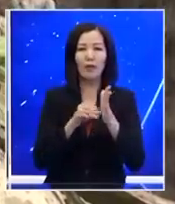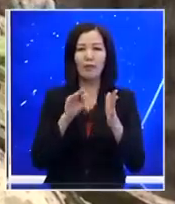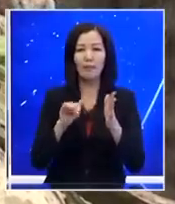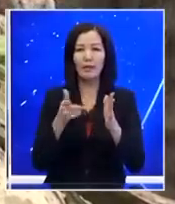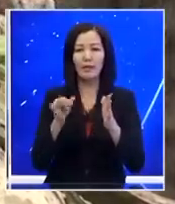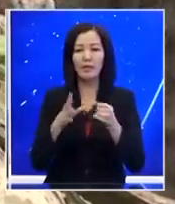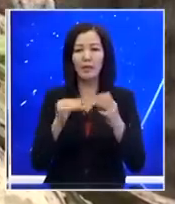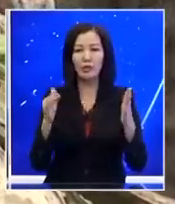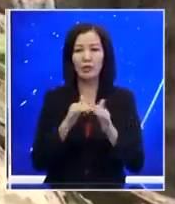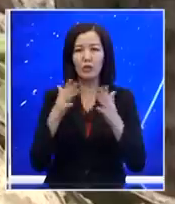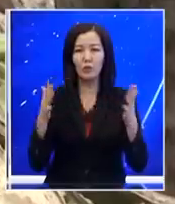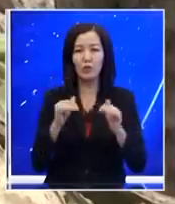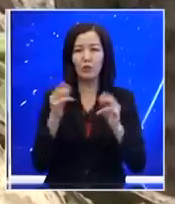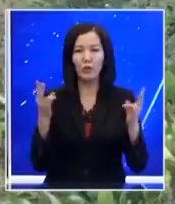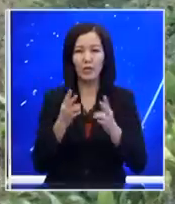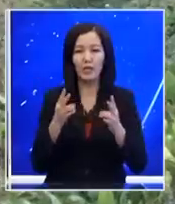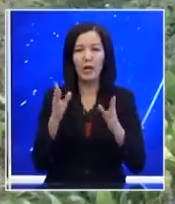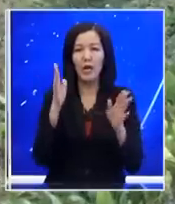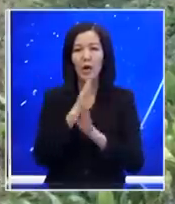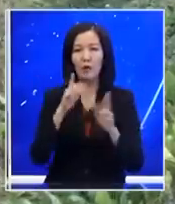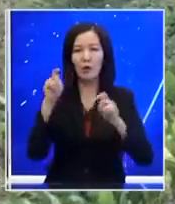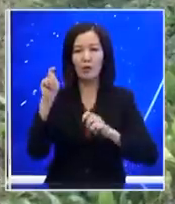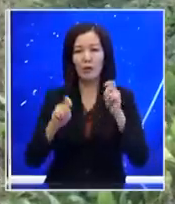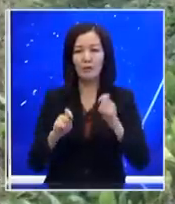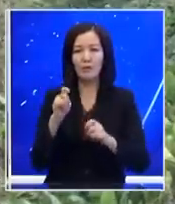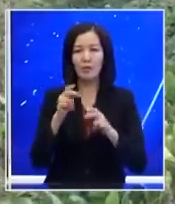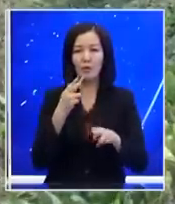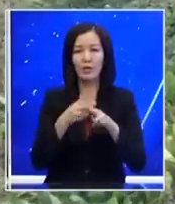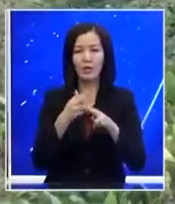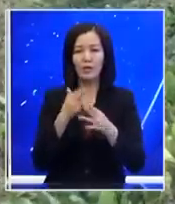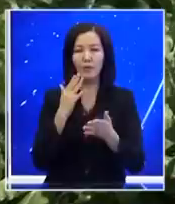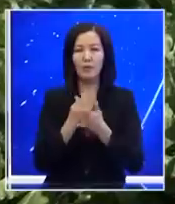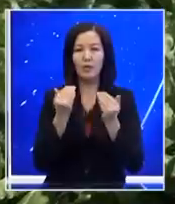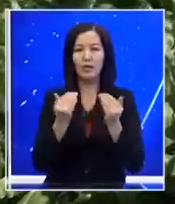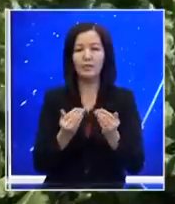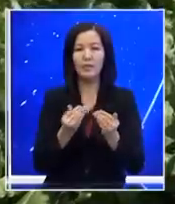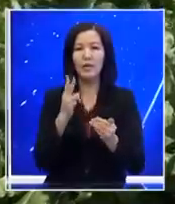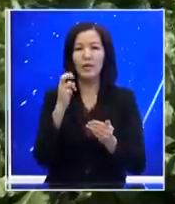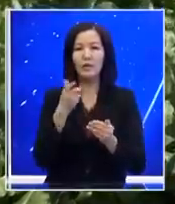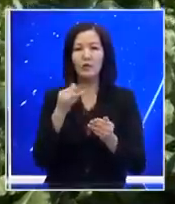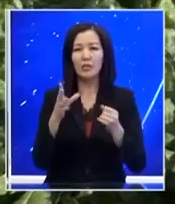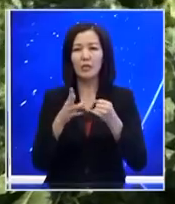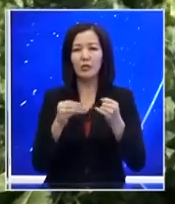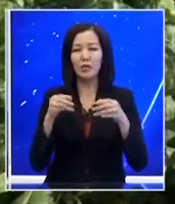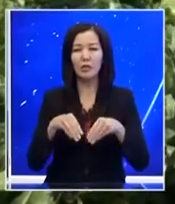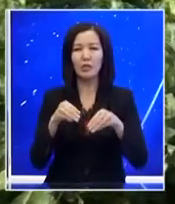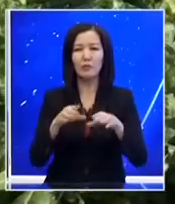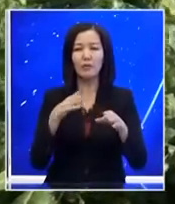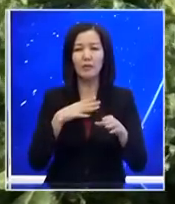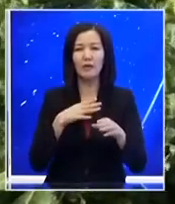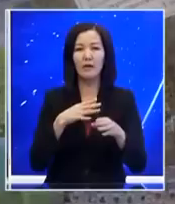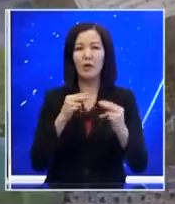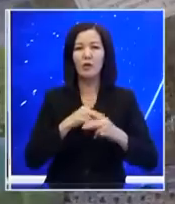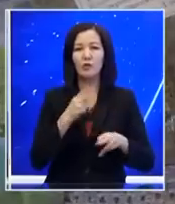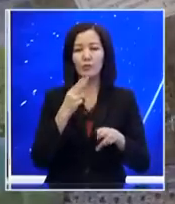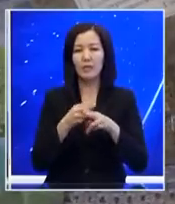жеткізу алға қойылған. Әткенмен ауарайының жаңбырлы болуы істі тежеді. Салдарынан әзірге тек 200 гектар жерге ғана тұқым себіліпті. Жұмысы